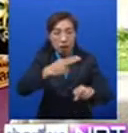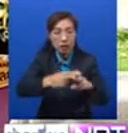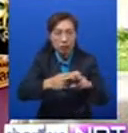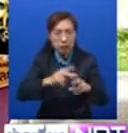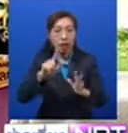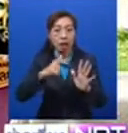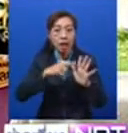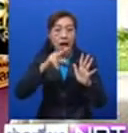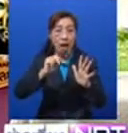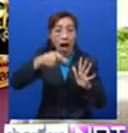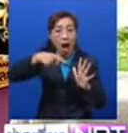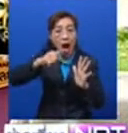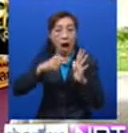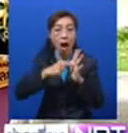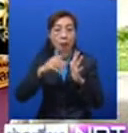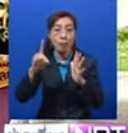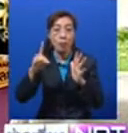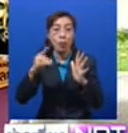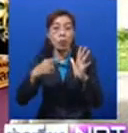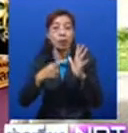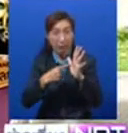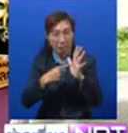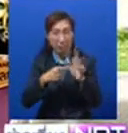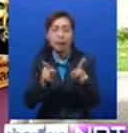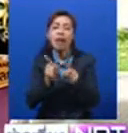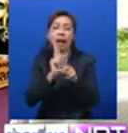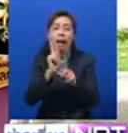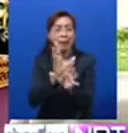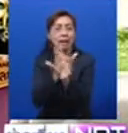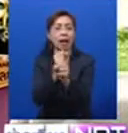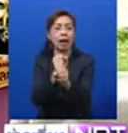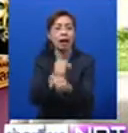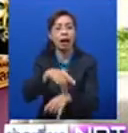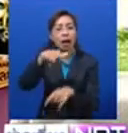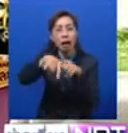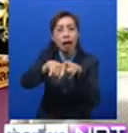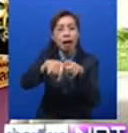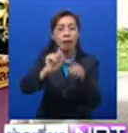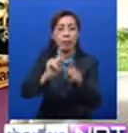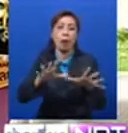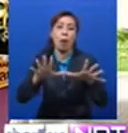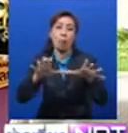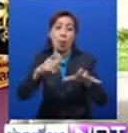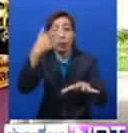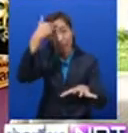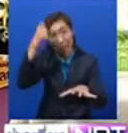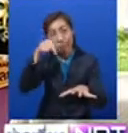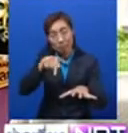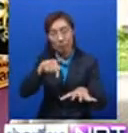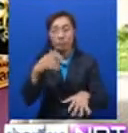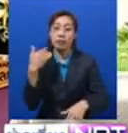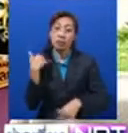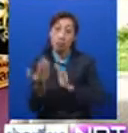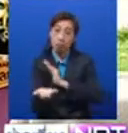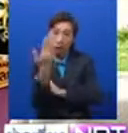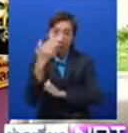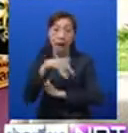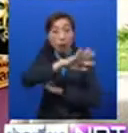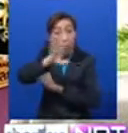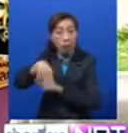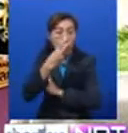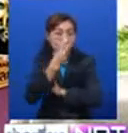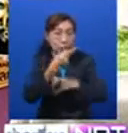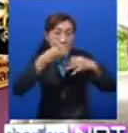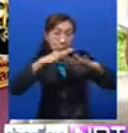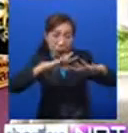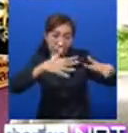ที่เรียกกันเป็นทางการว่าอนุสาวรีย์ปูดำนั่นเองนะคะ ใช่ค่ะช่วงเช้าที่ผ่านมาเราพาคุณผู้ชมนั้นเดินทางไปเที่ยวสัมผัสธรรมชาติทะเ